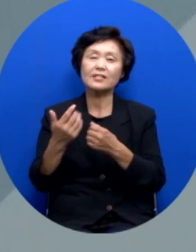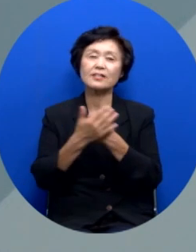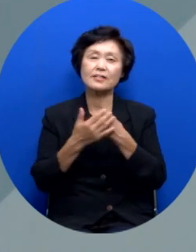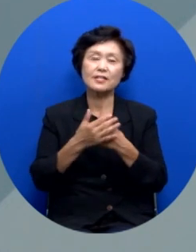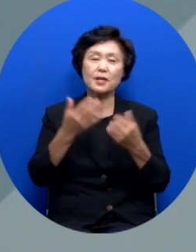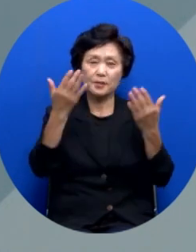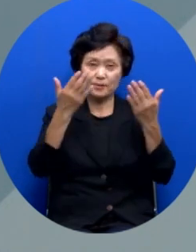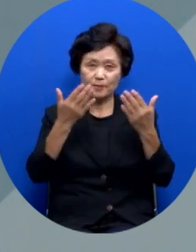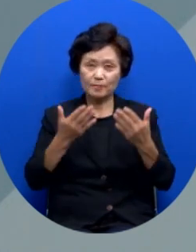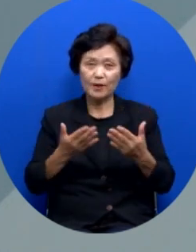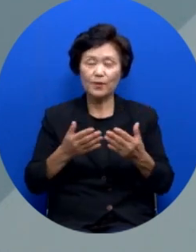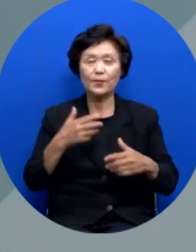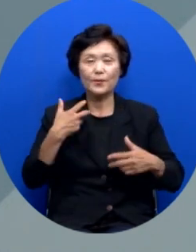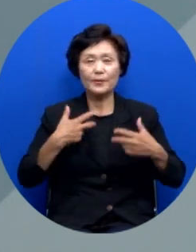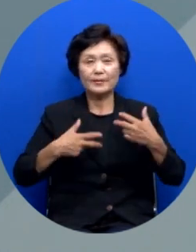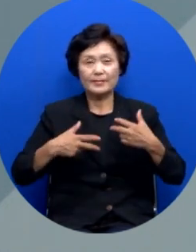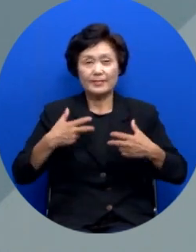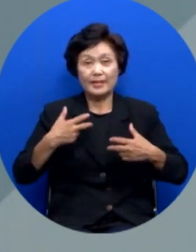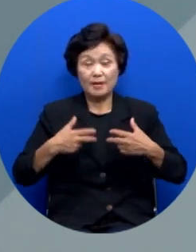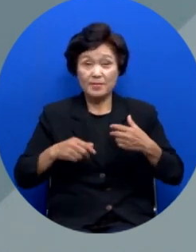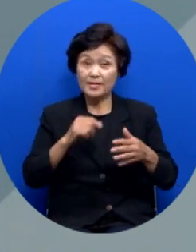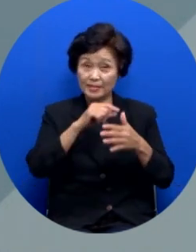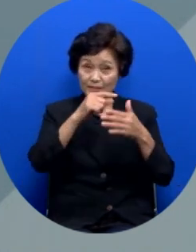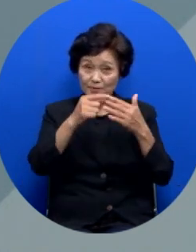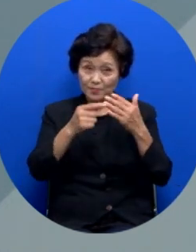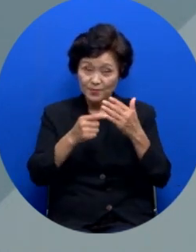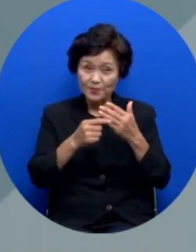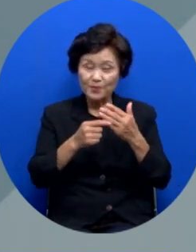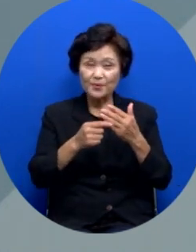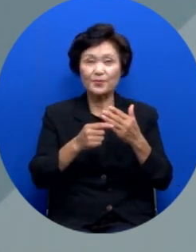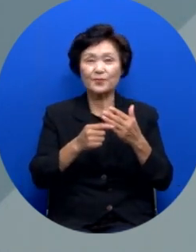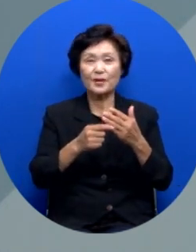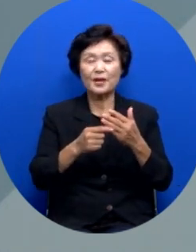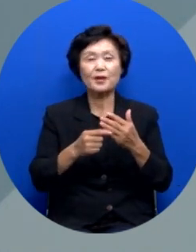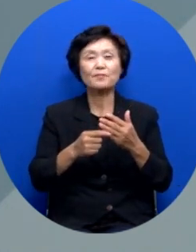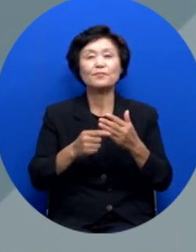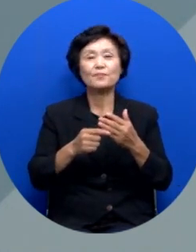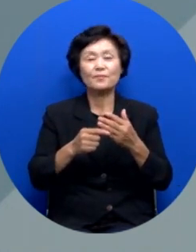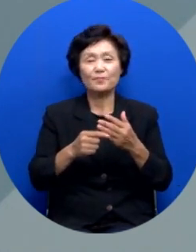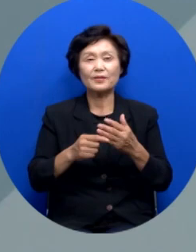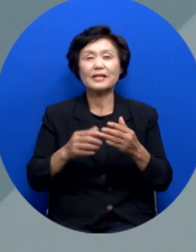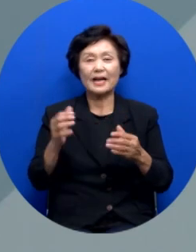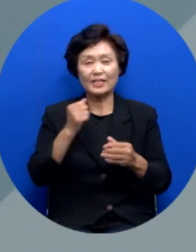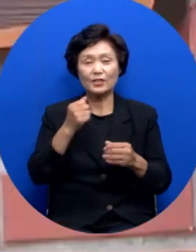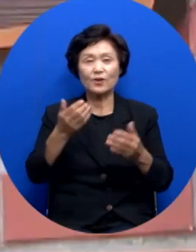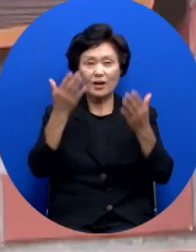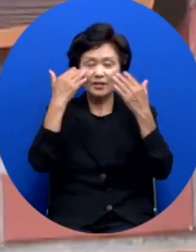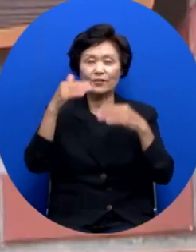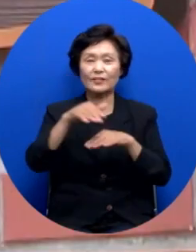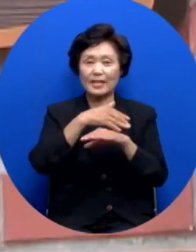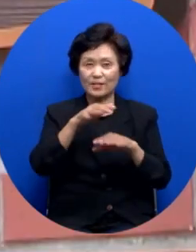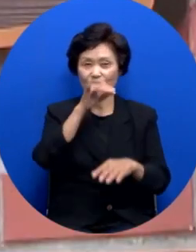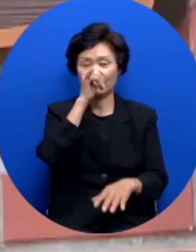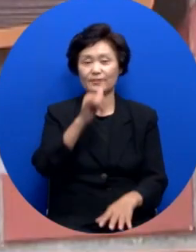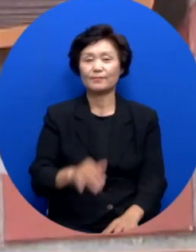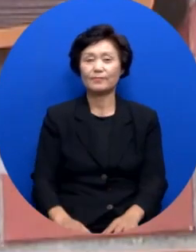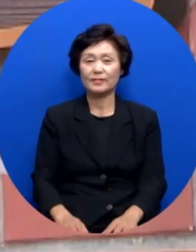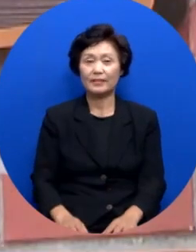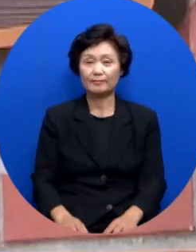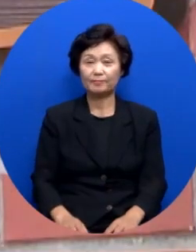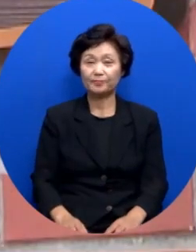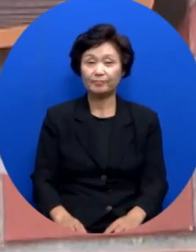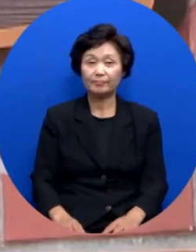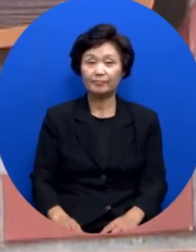받으면서 재미있게 그 프로그램에 학교에 다니고 있는 것으로 알고 있습니다. 네,